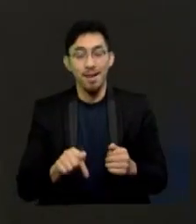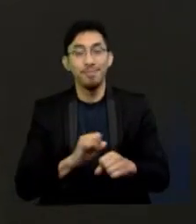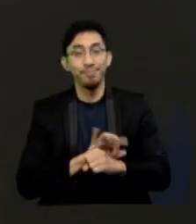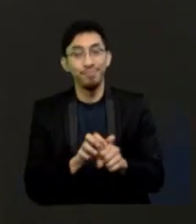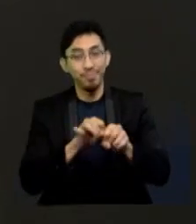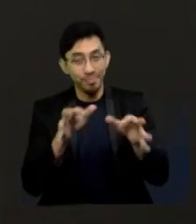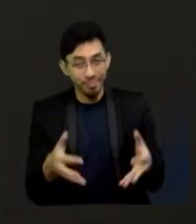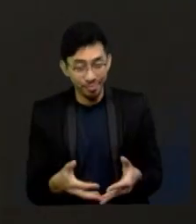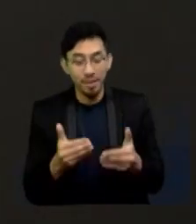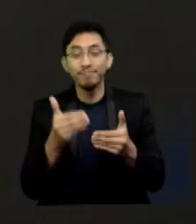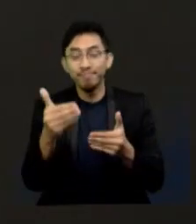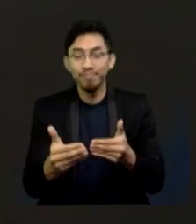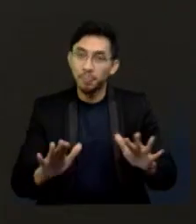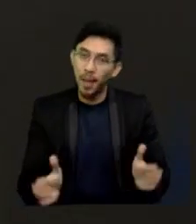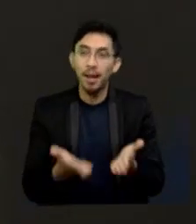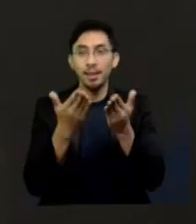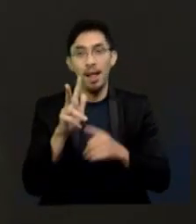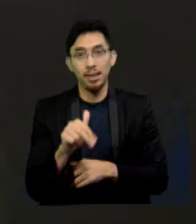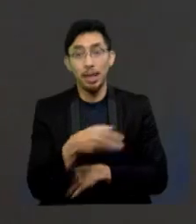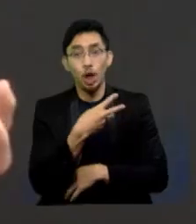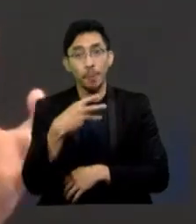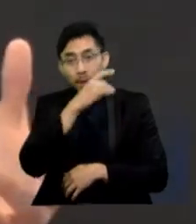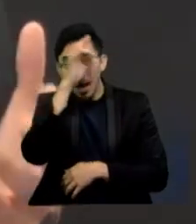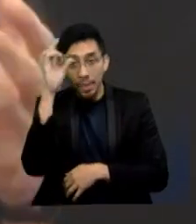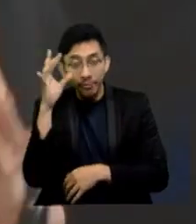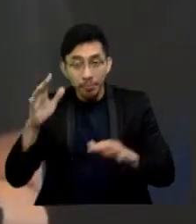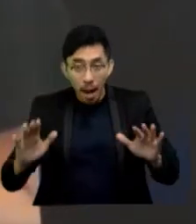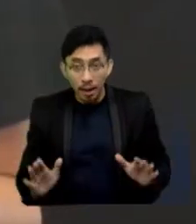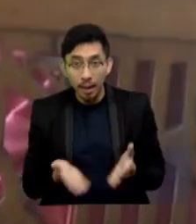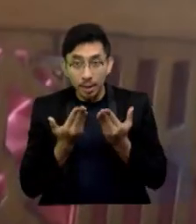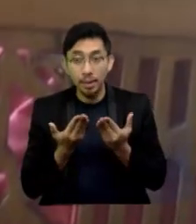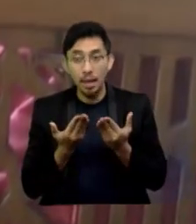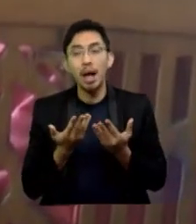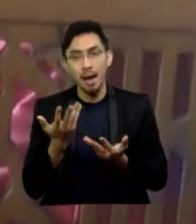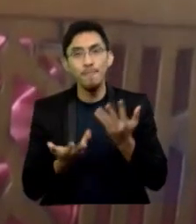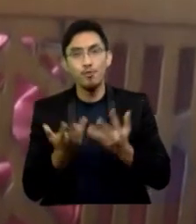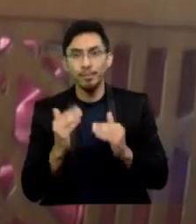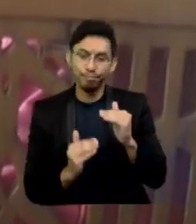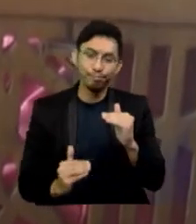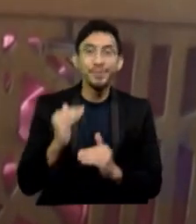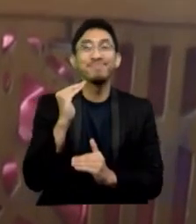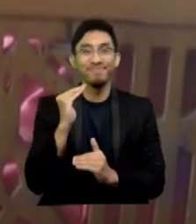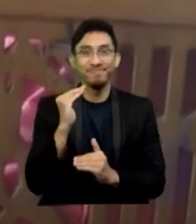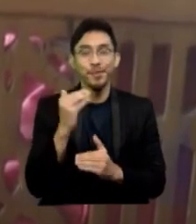Sektor pariwisata dan ekonomi kreatif dinilai telah pulih dan mengalami peningkatan yang cukup menggembirakan.